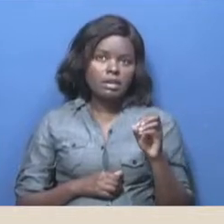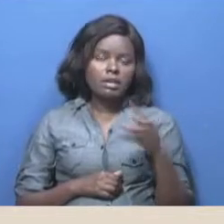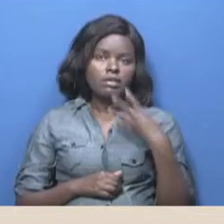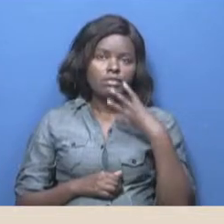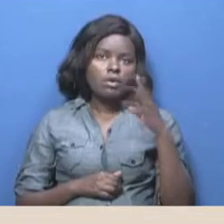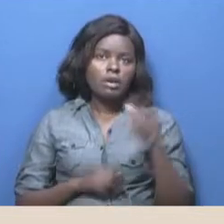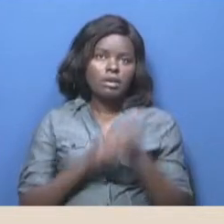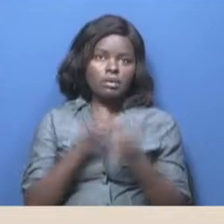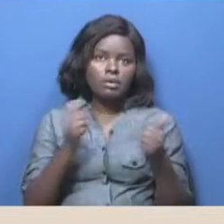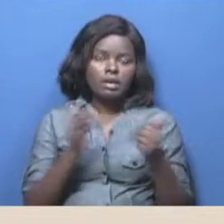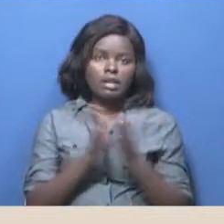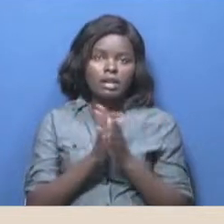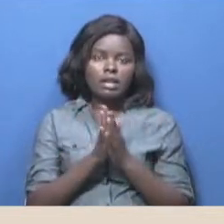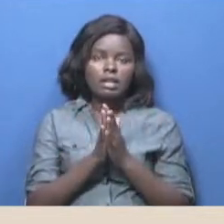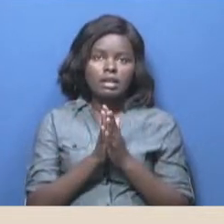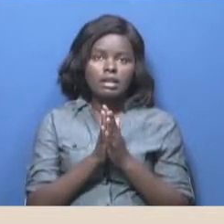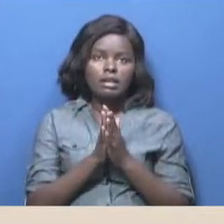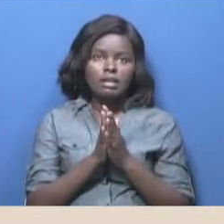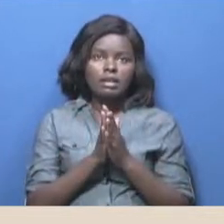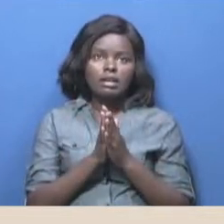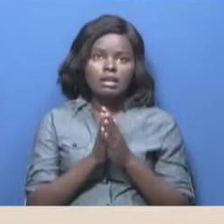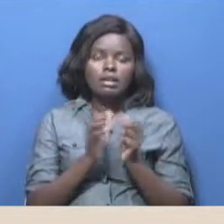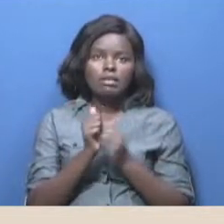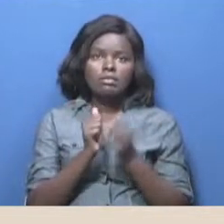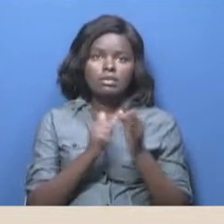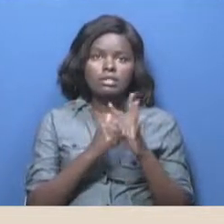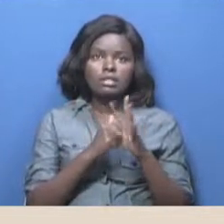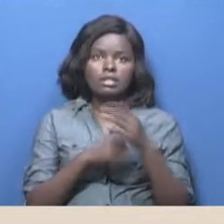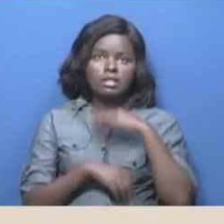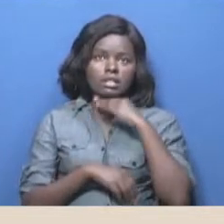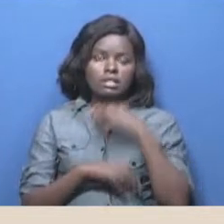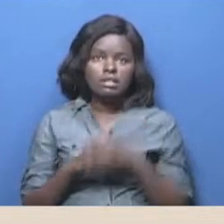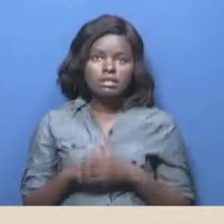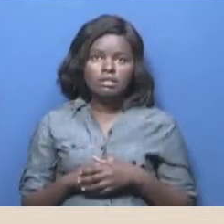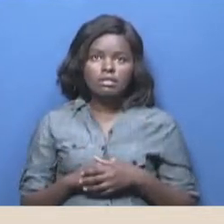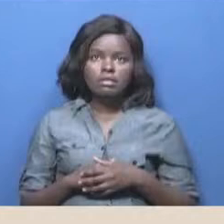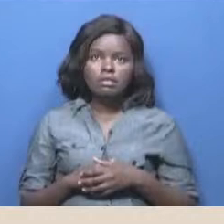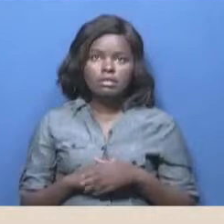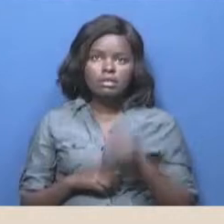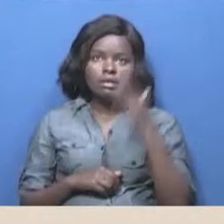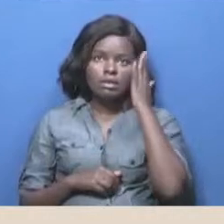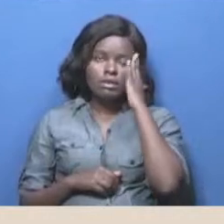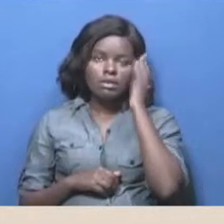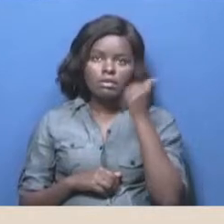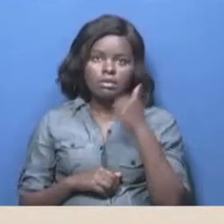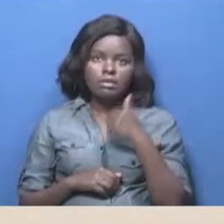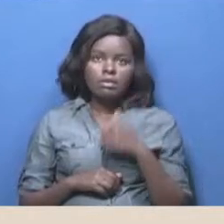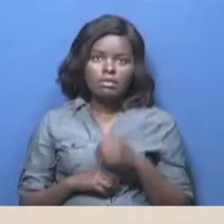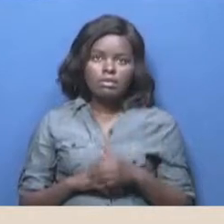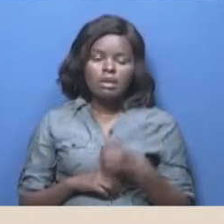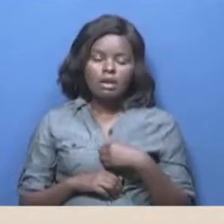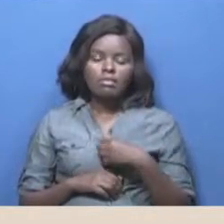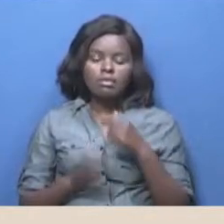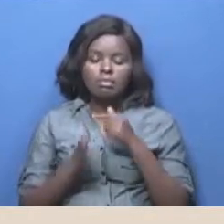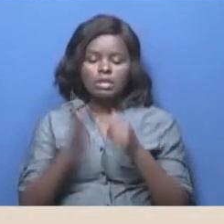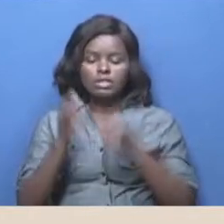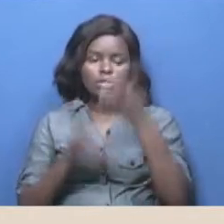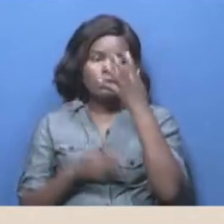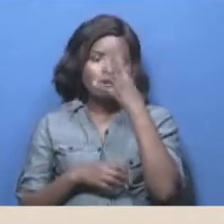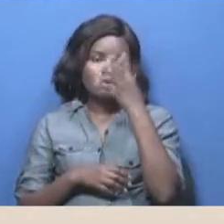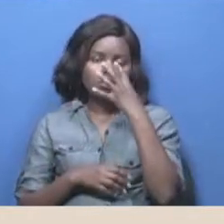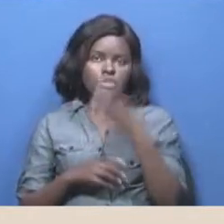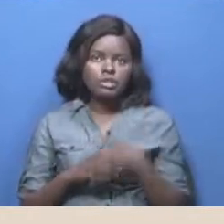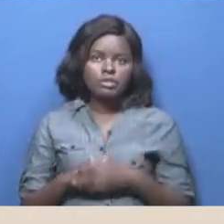na 18 nĩ mahurũkĩte. Luckily enough nĩ ũramenya nĩ twekĩrire oxygen, back